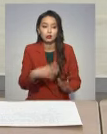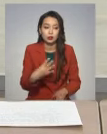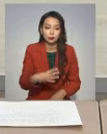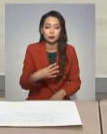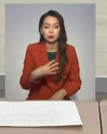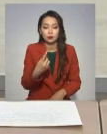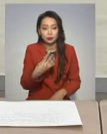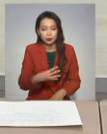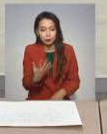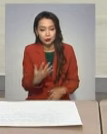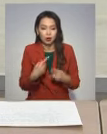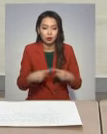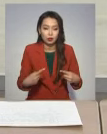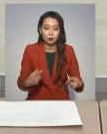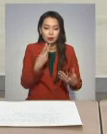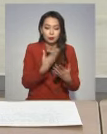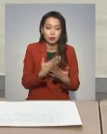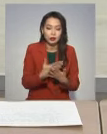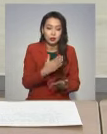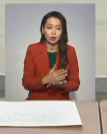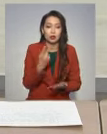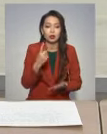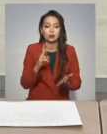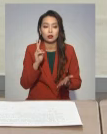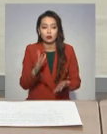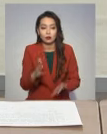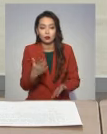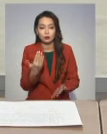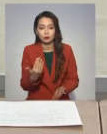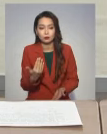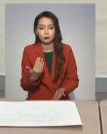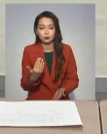39-41-45 деп әртүрлі көрсетеді. Бір пәтерде үш жаңағы